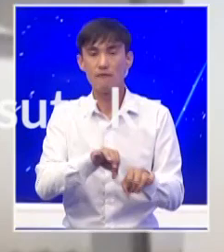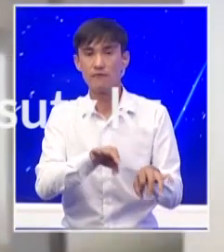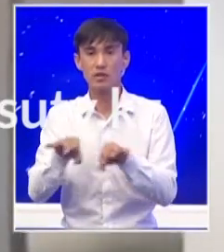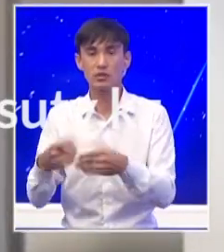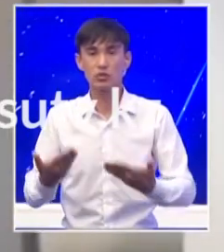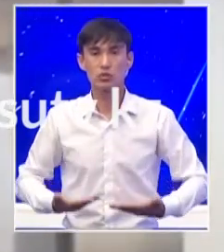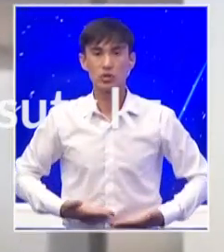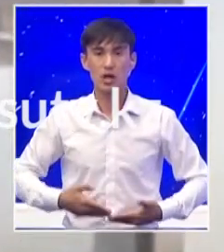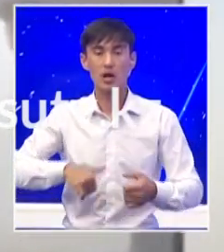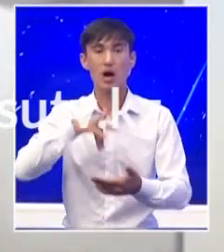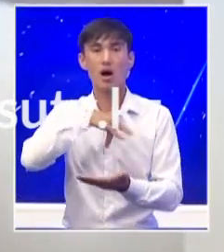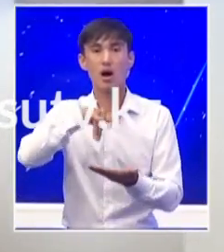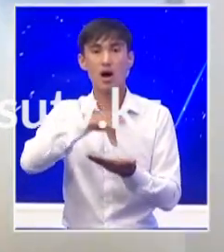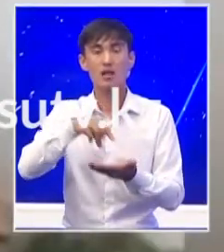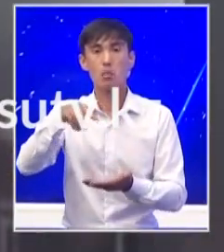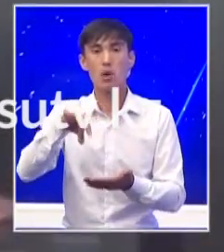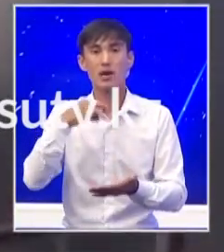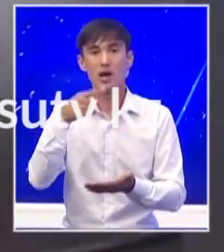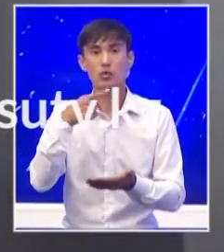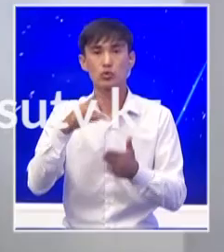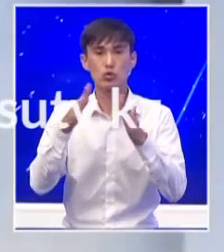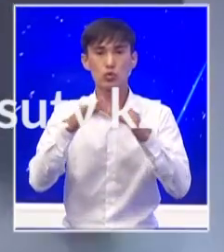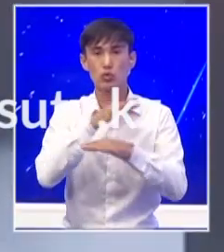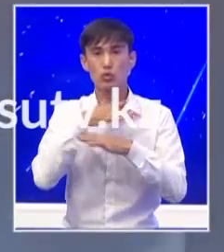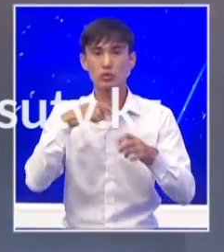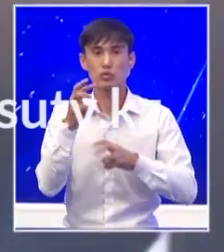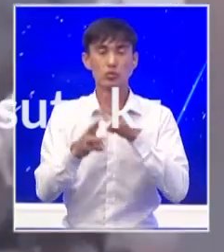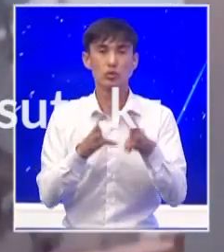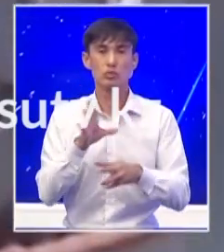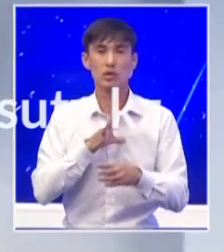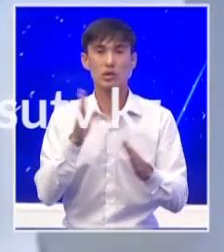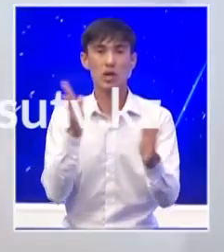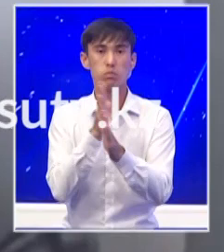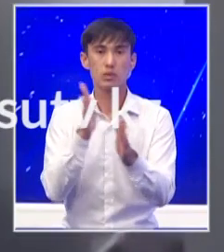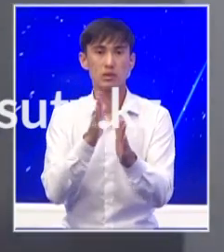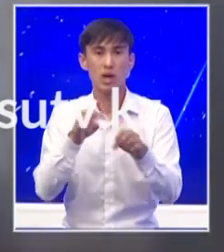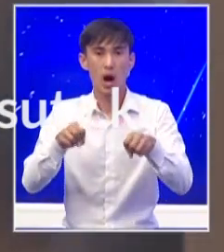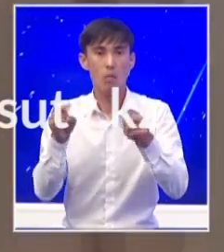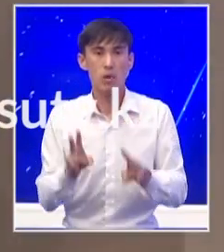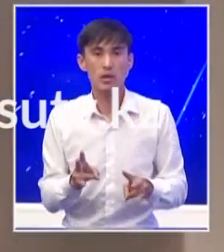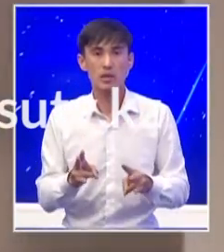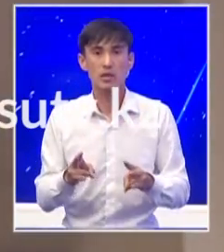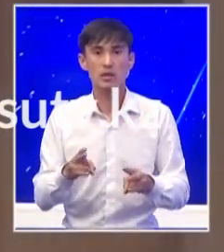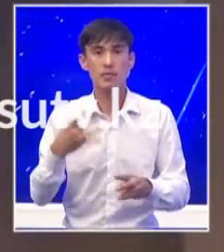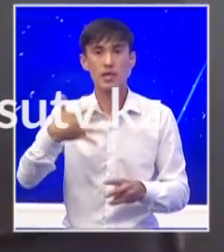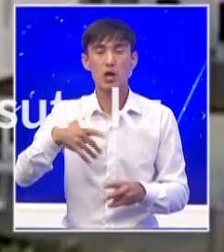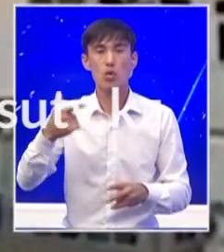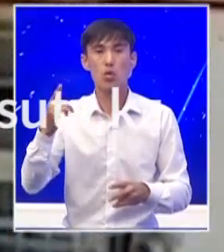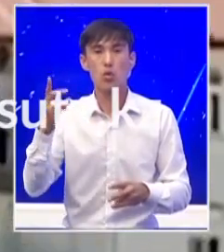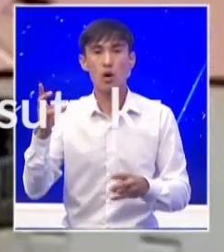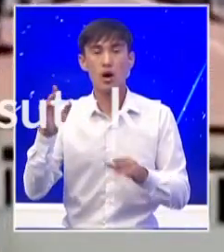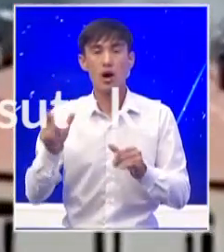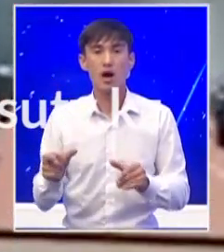Қала мэрінің айтуынша, көптеген үй мен ғимарат жанып кеткен. Табиғат апатынан 50-дей адам жапа шеккен, бірақ қаза тапқандар